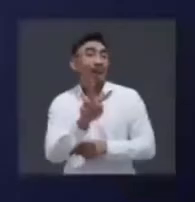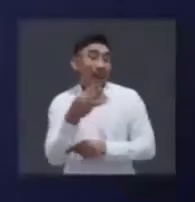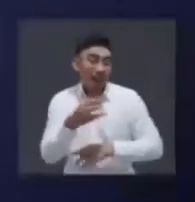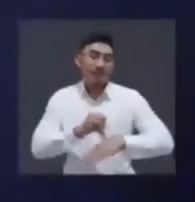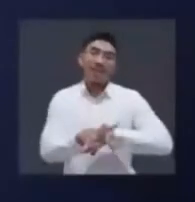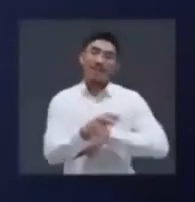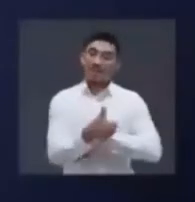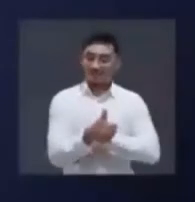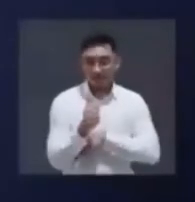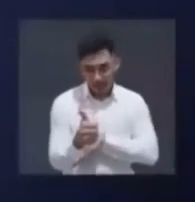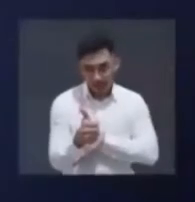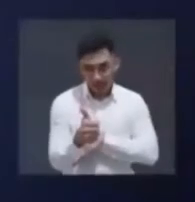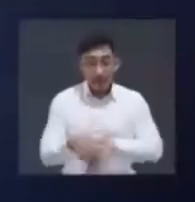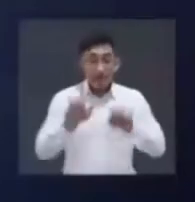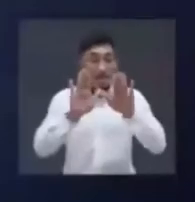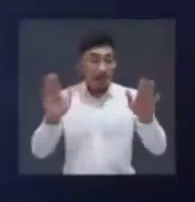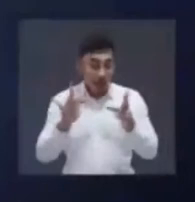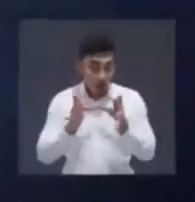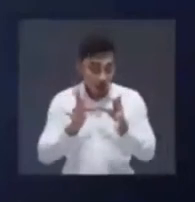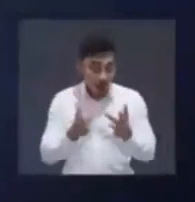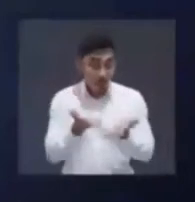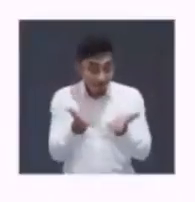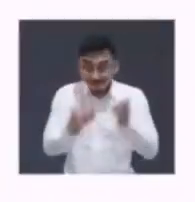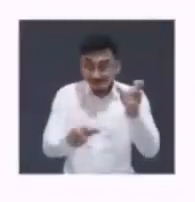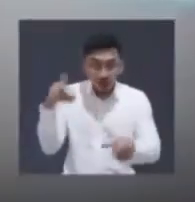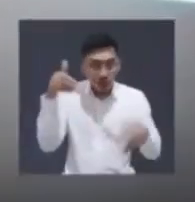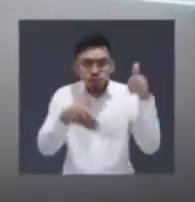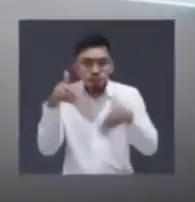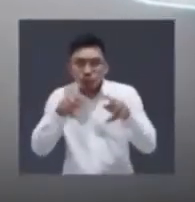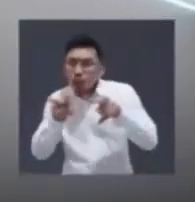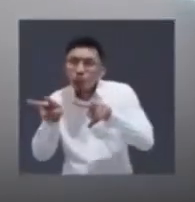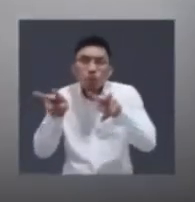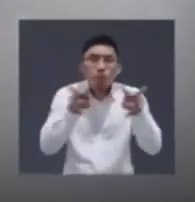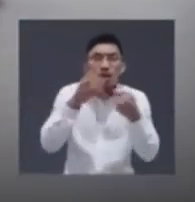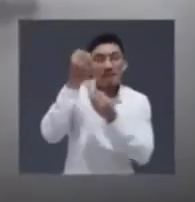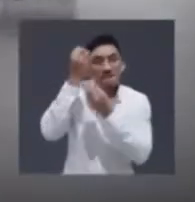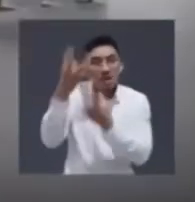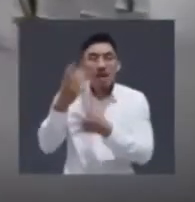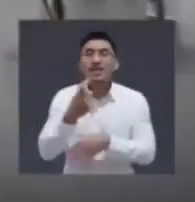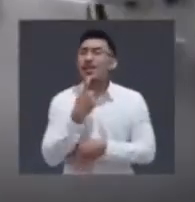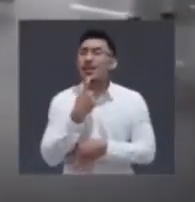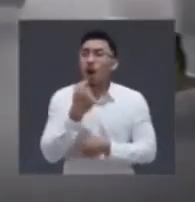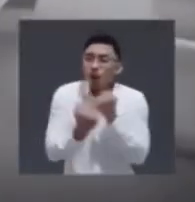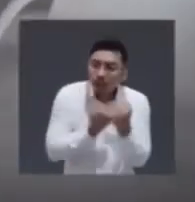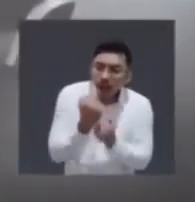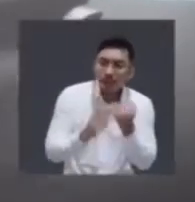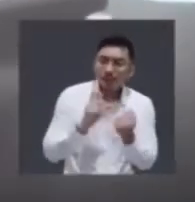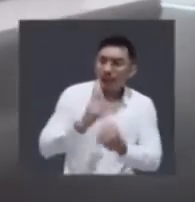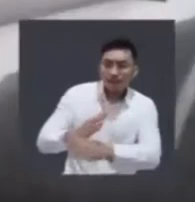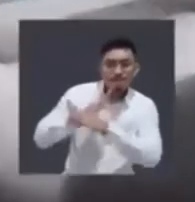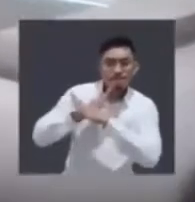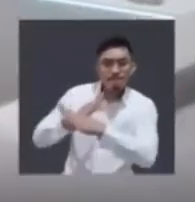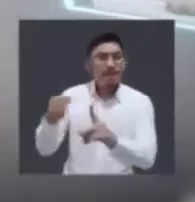kerja-kerja PCP ini menjadi lebih efektif dalam virtual exhibition ini para pengunjung bisa menjelajahi beragam informasi